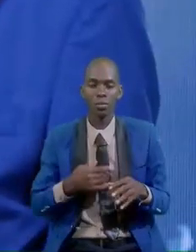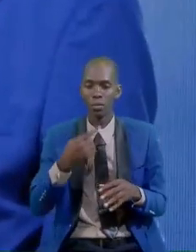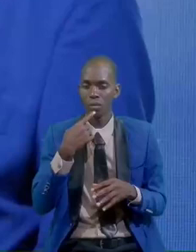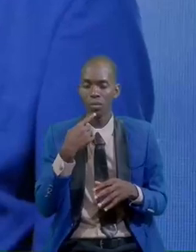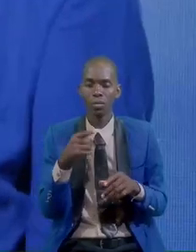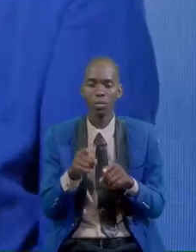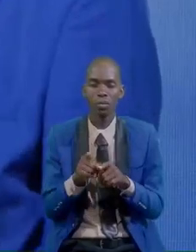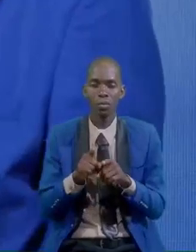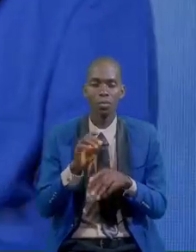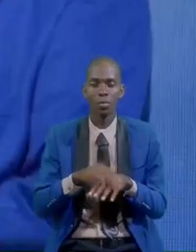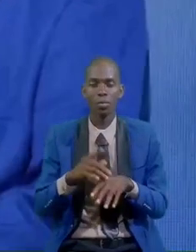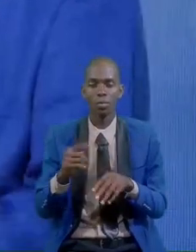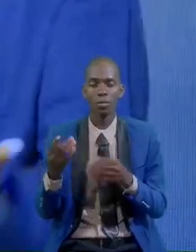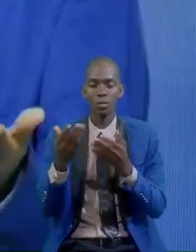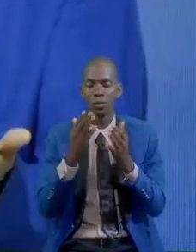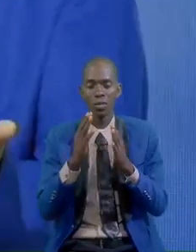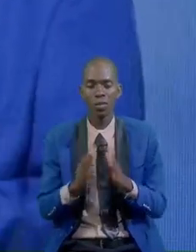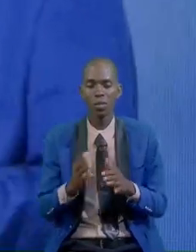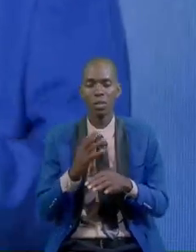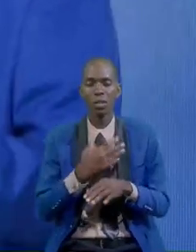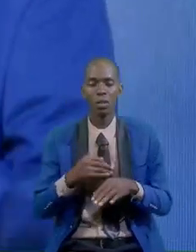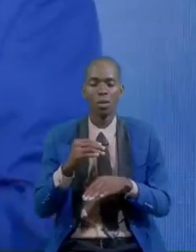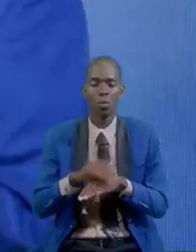même sur les serviteurs et sur les servantes.